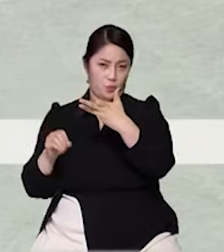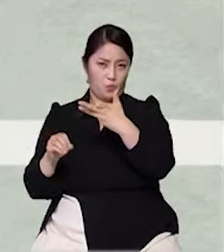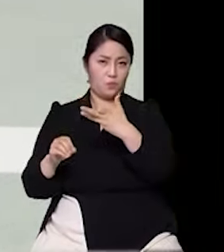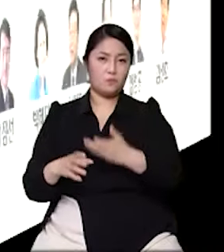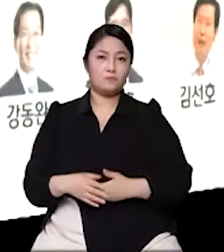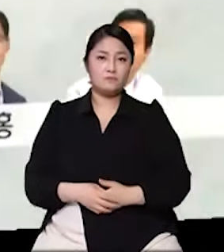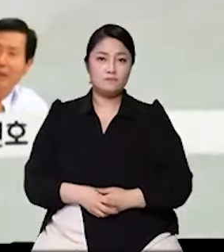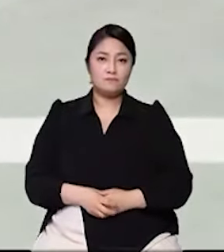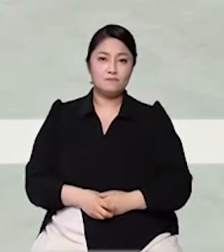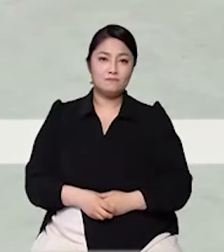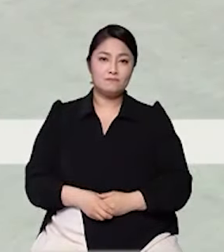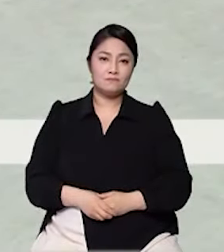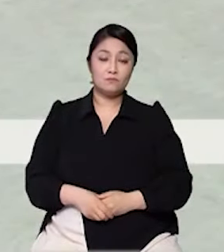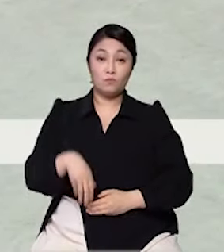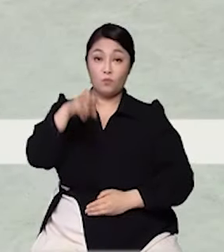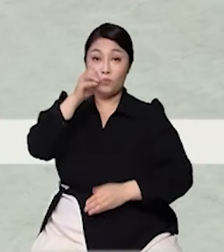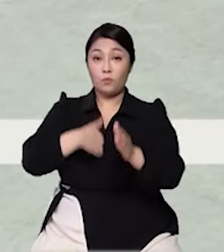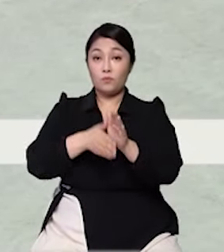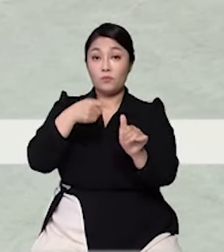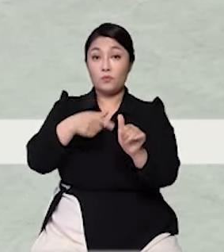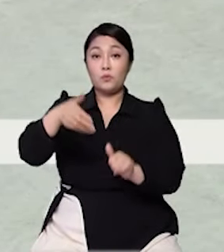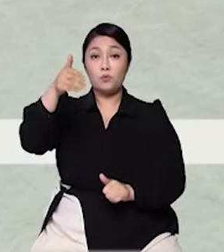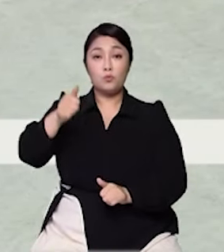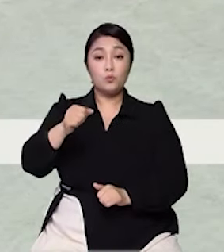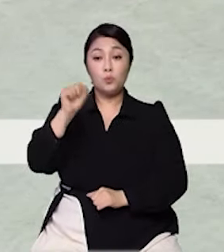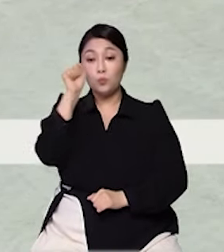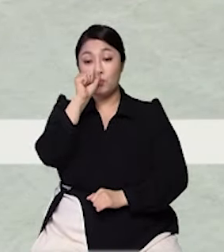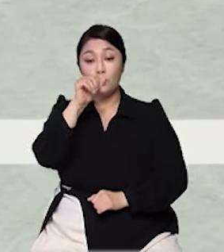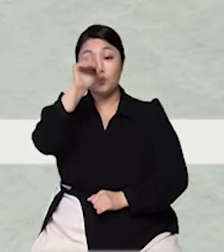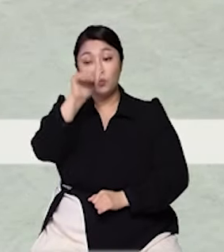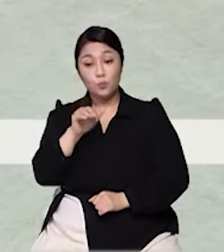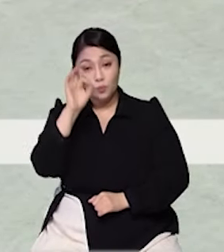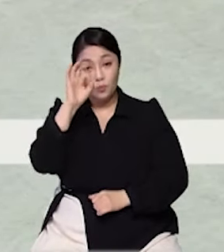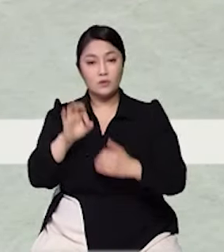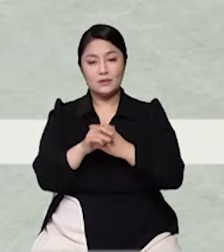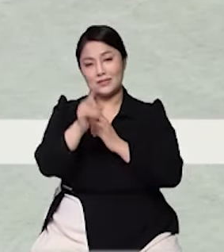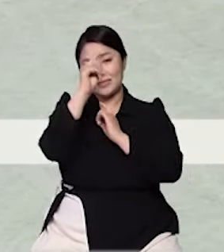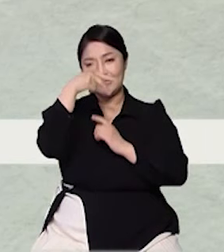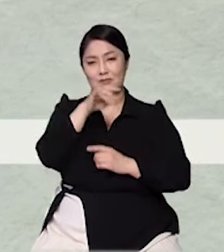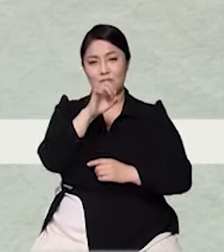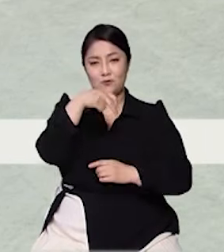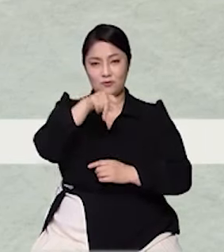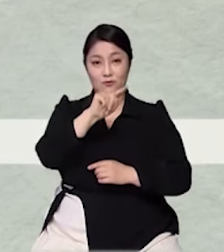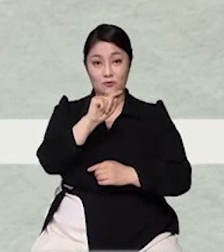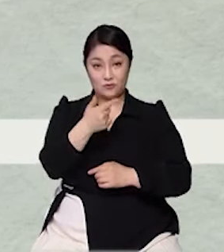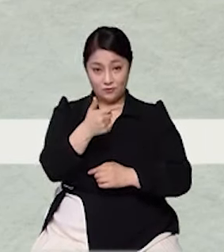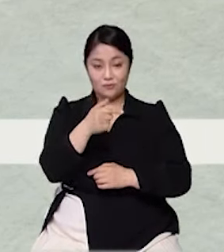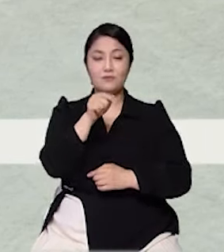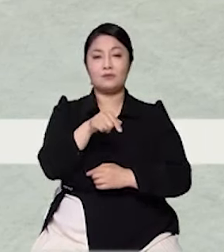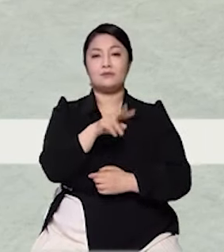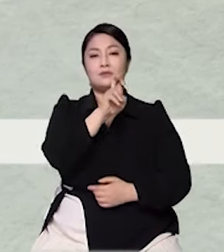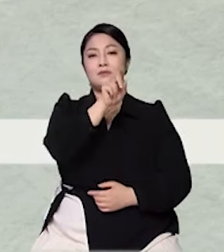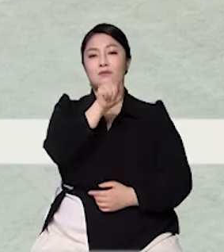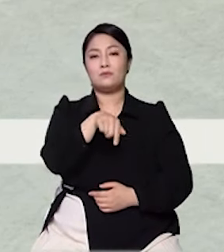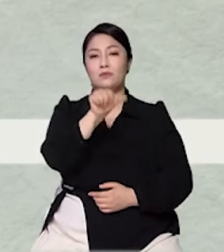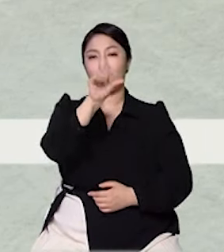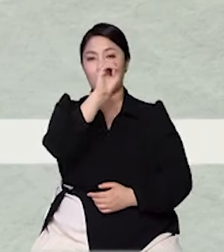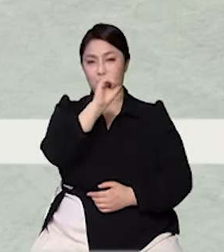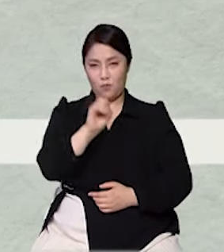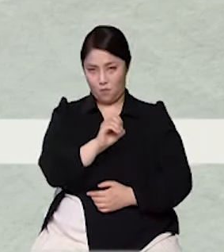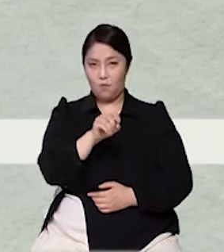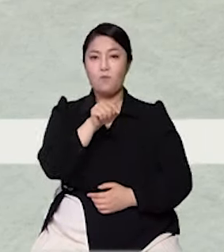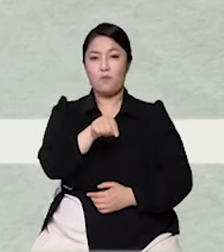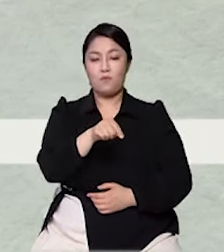달했습니다 광주시교육감 후보 선호도 조사에서는 이정선 전 광주교대 6대 총장 이 21.5%